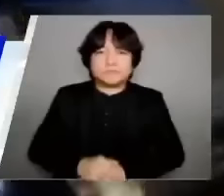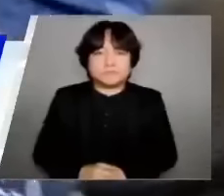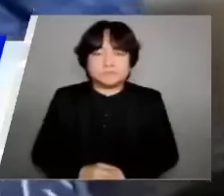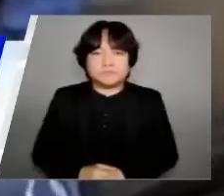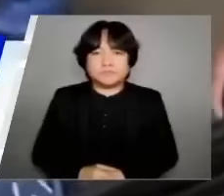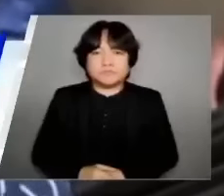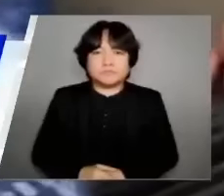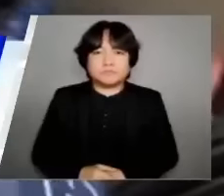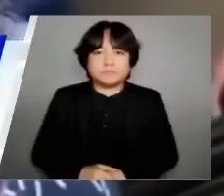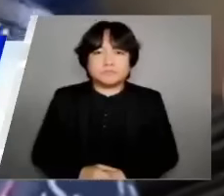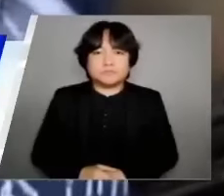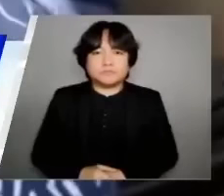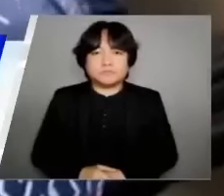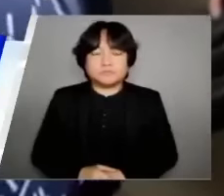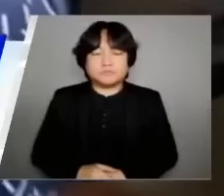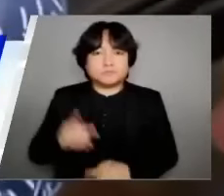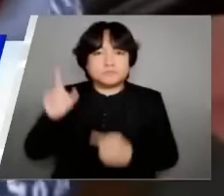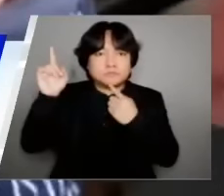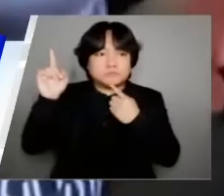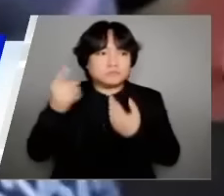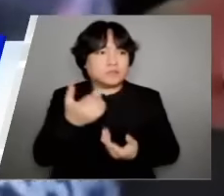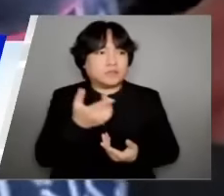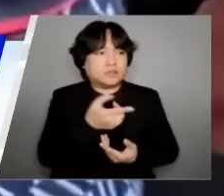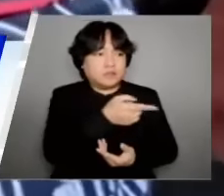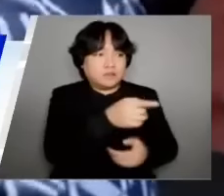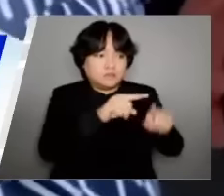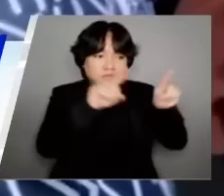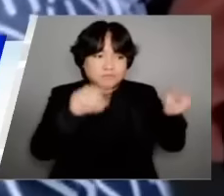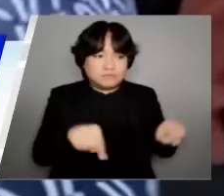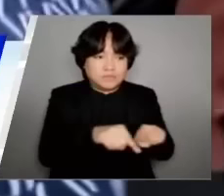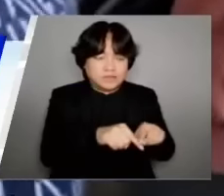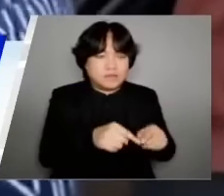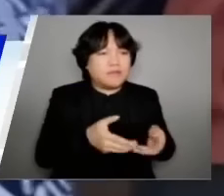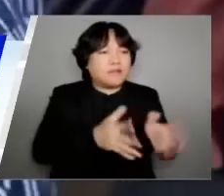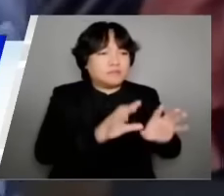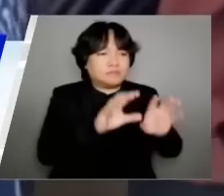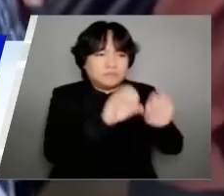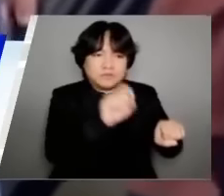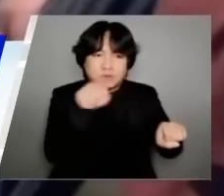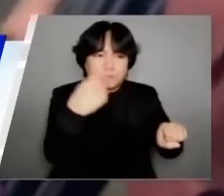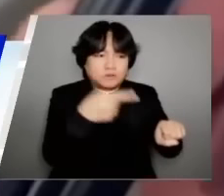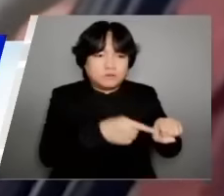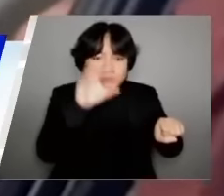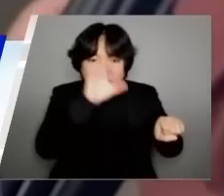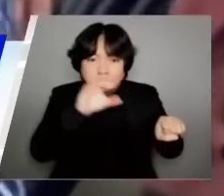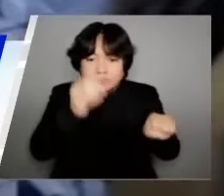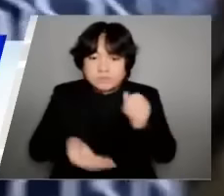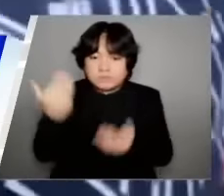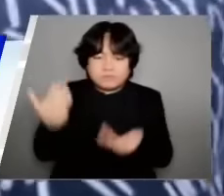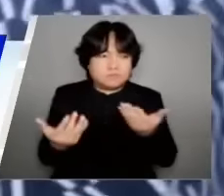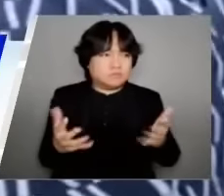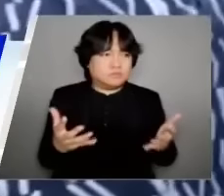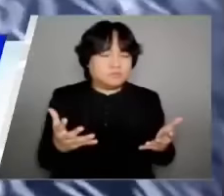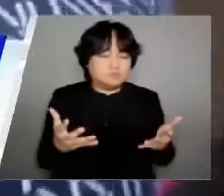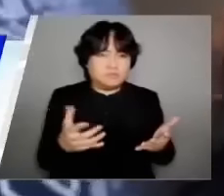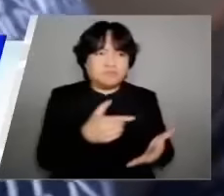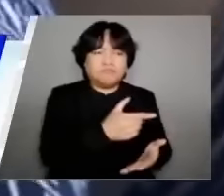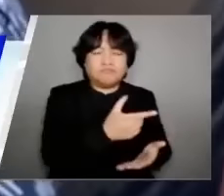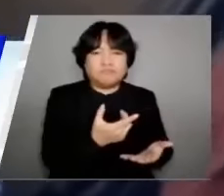mga opisyalis, arrest warrant lang. Hindi po yan search warrant. Wala kayong karapatan na mag-conduct ng